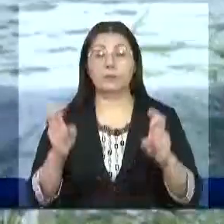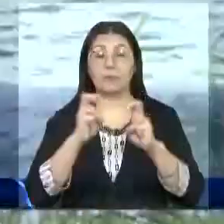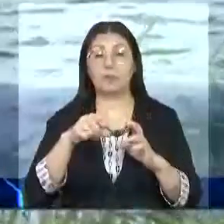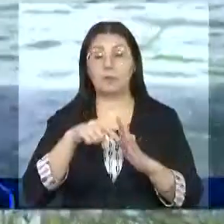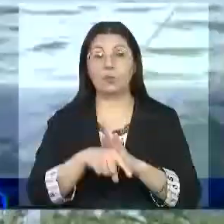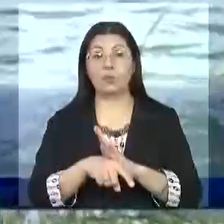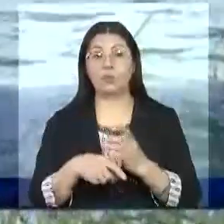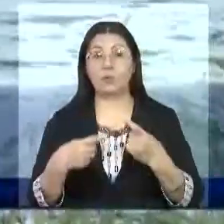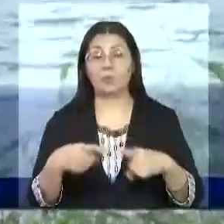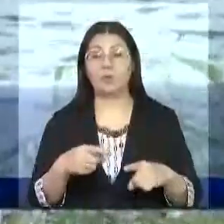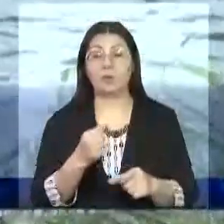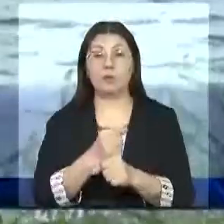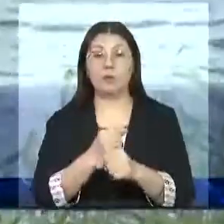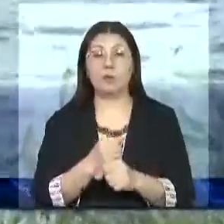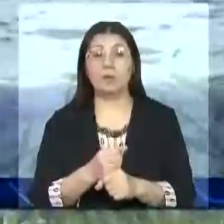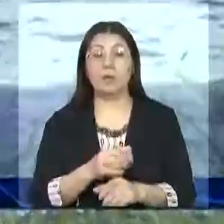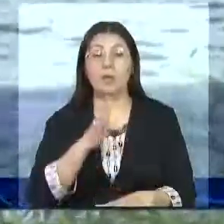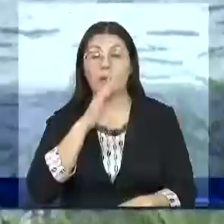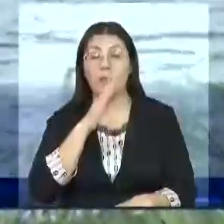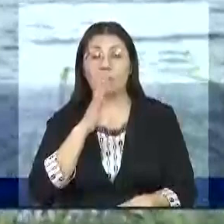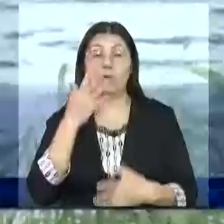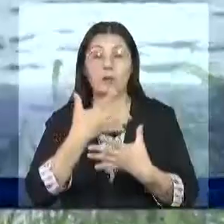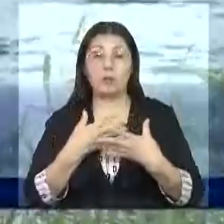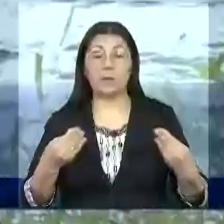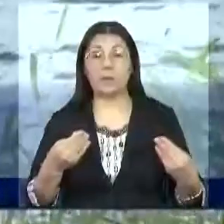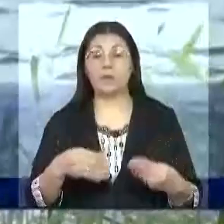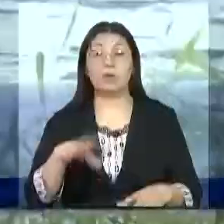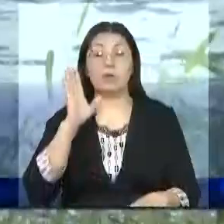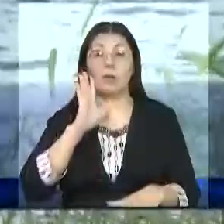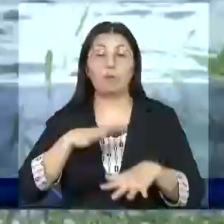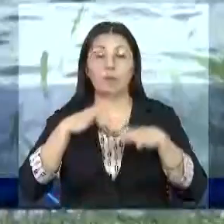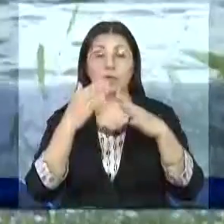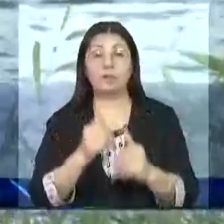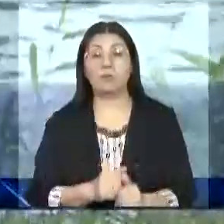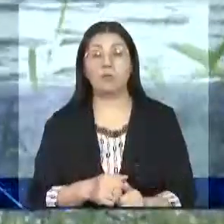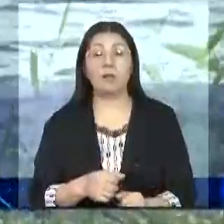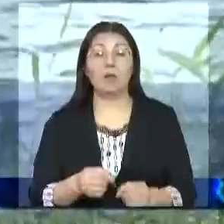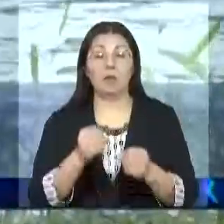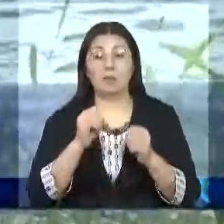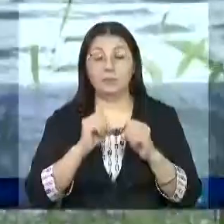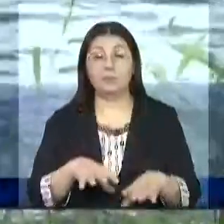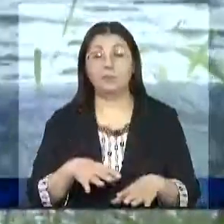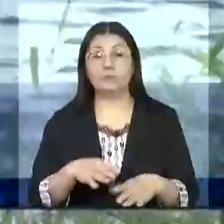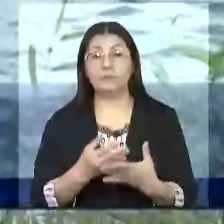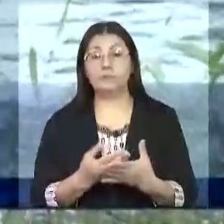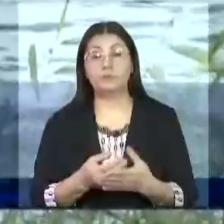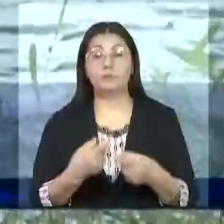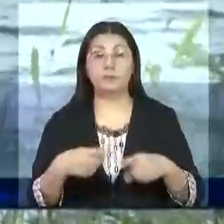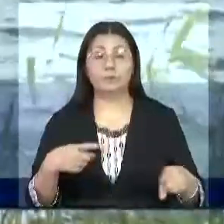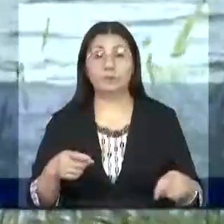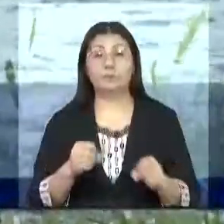от посторонних предметов, потому что во время весны, во время паводка, очень часто наносит мусора там, и предметов